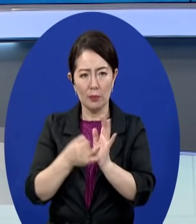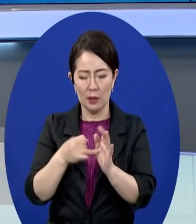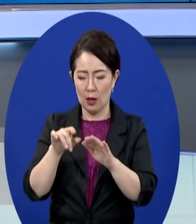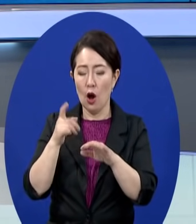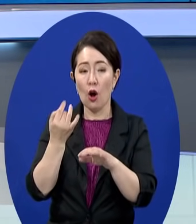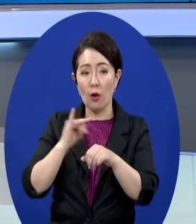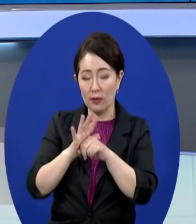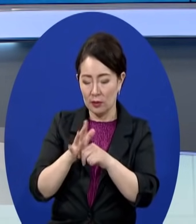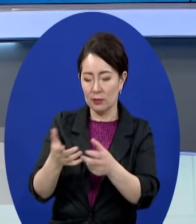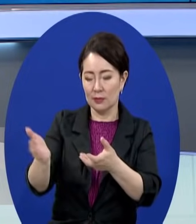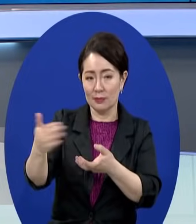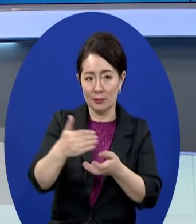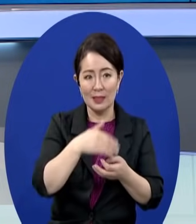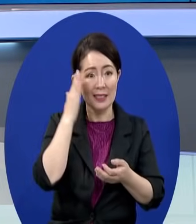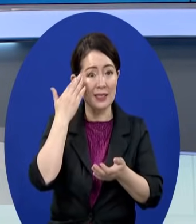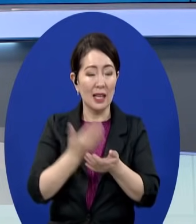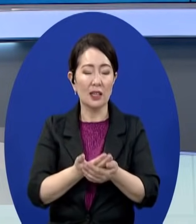хураалт өнөөгдөө 9 цагаас эхэлсэн юм.